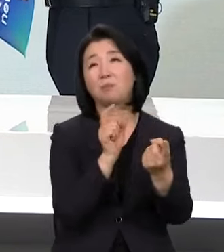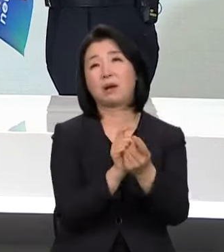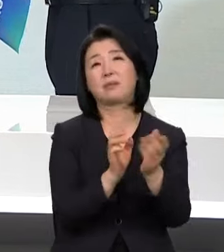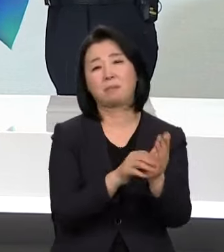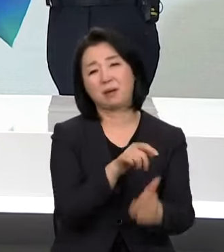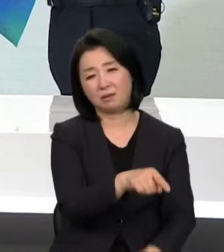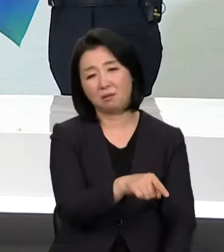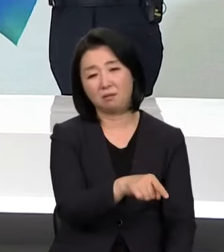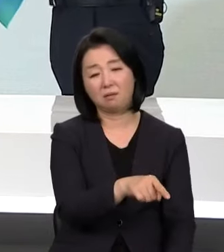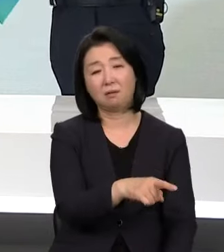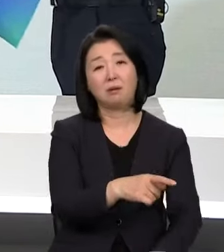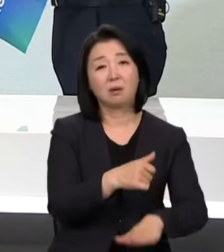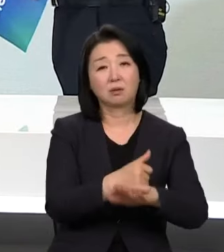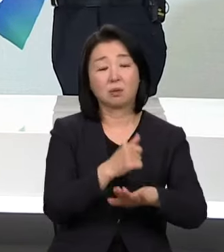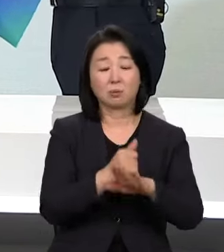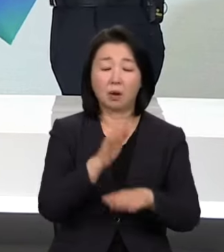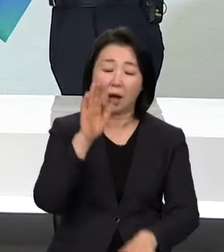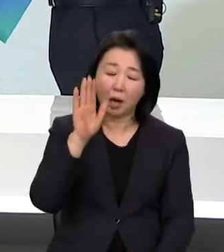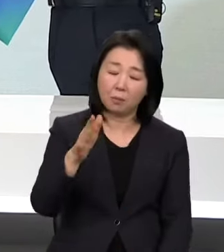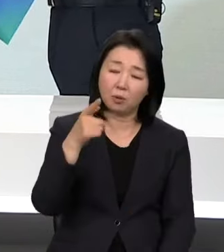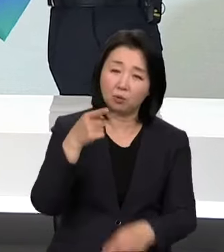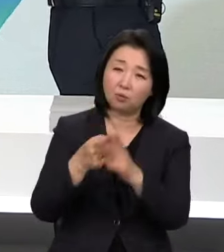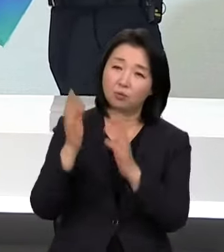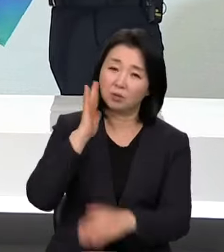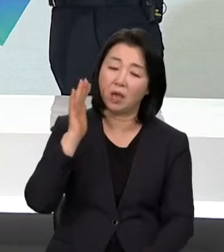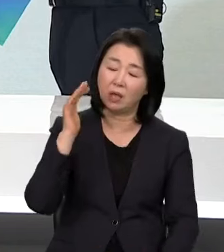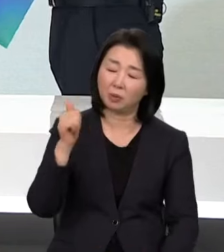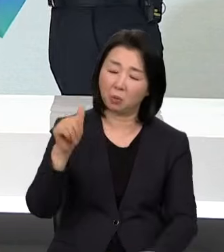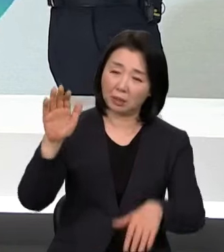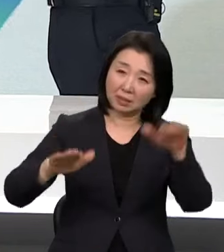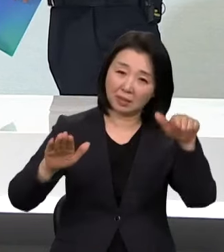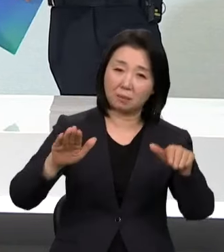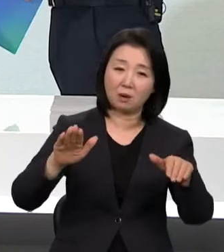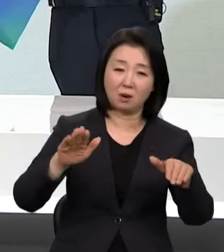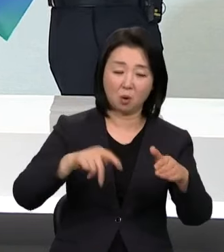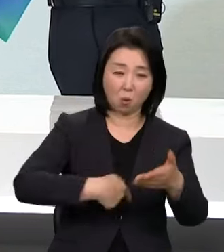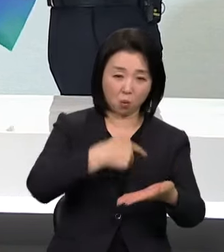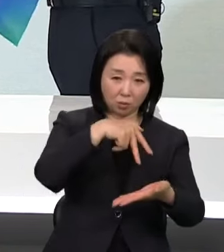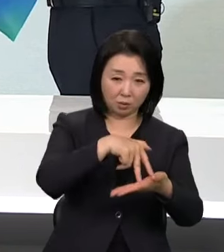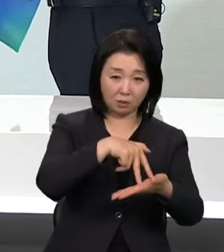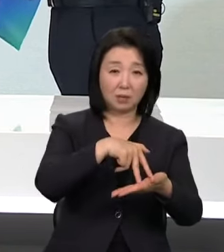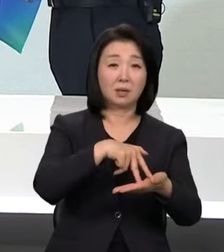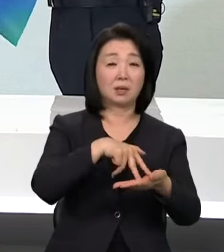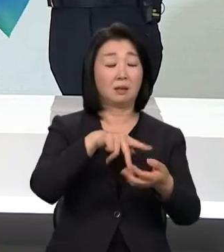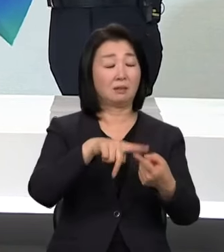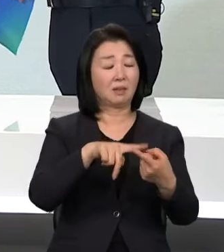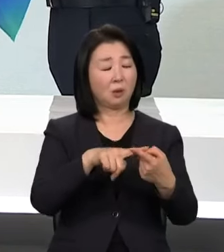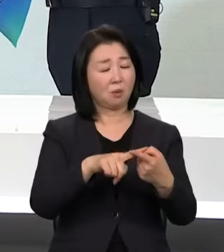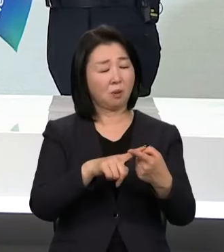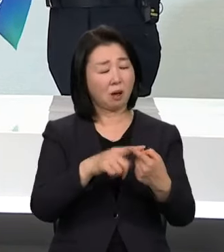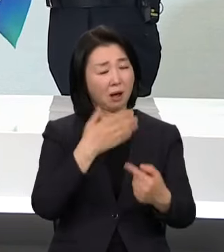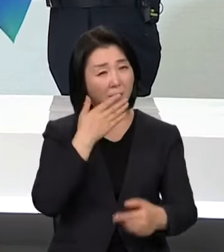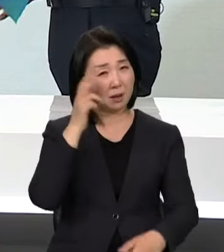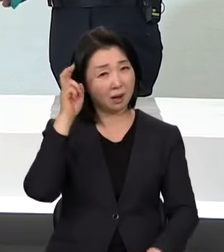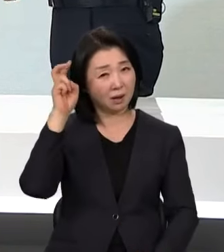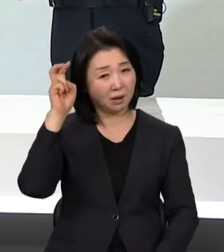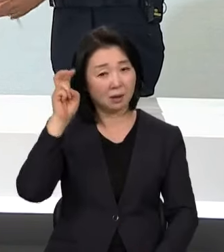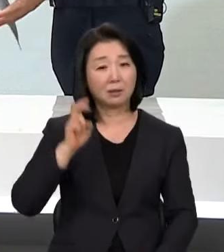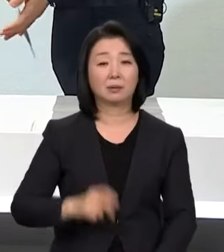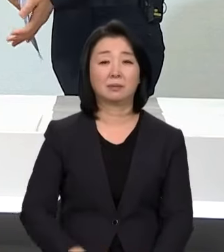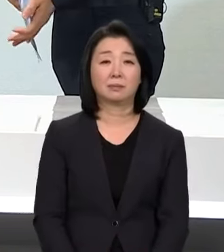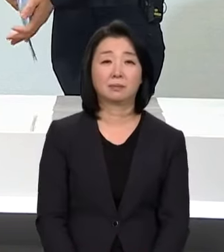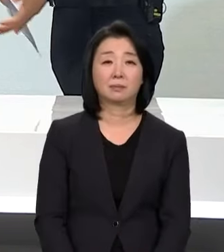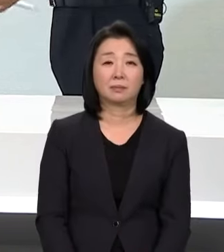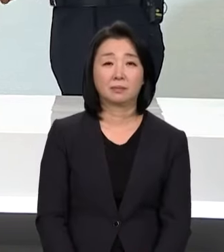때문에 자 결과적으로 앞으로는 뭐 윤성열 대통령과의 차별화 뭐 홀로서기 이런 분석들이 따라 나올 수밖에 없다 뭐 이런